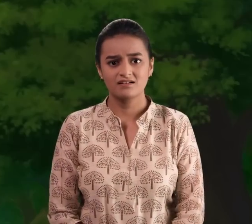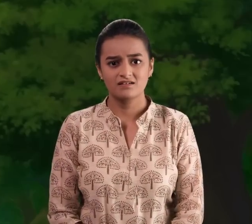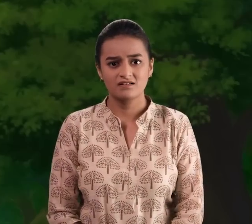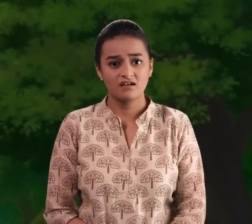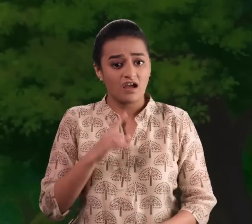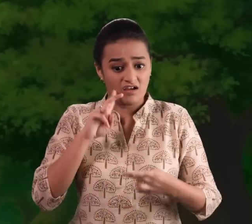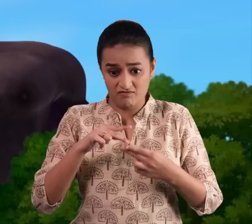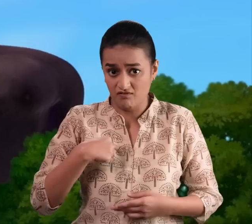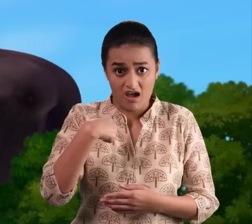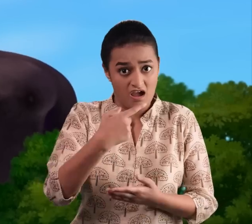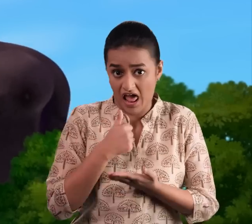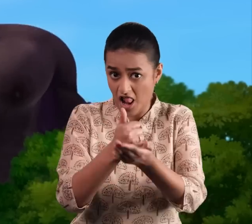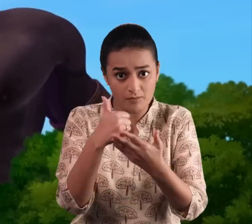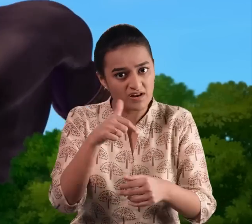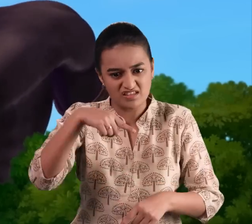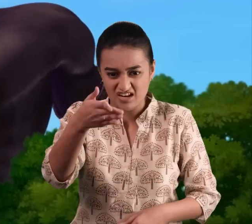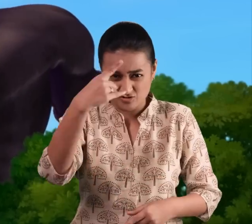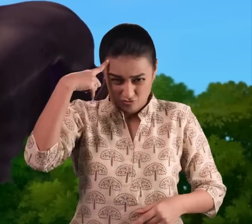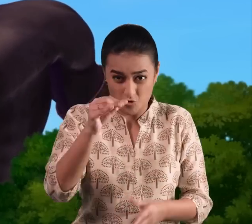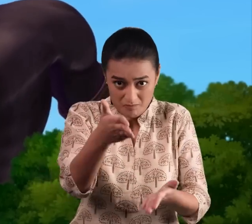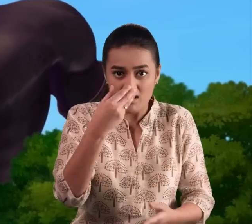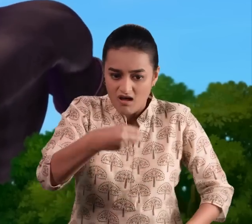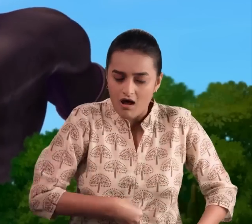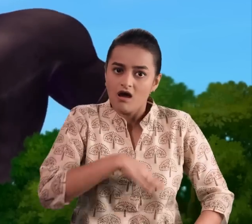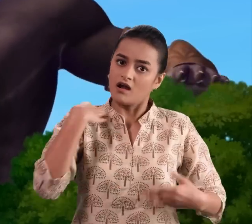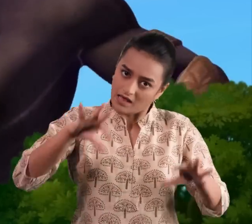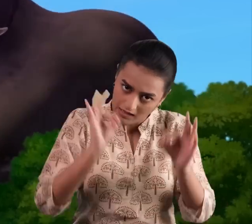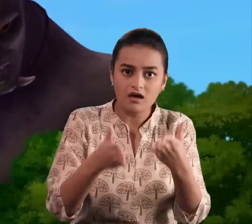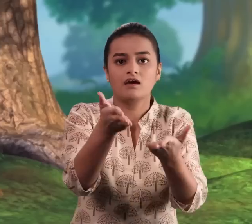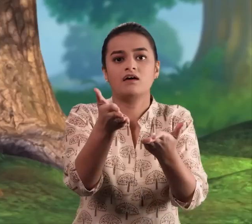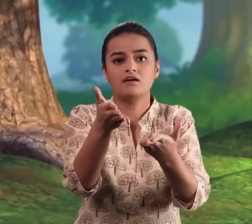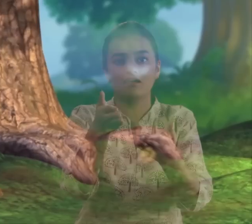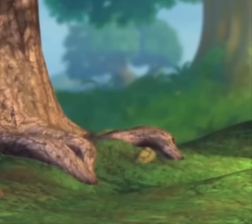मैंने सहायता नहीं की तो ये मूर्ख बाघ भूखा मर जाएगा।